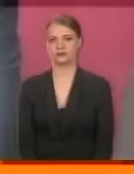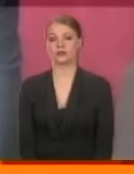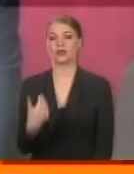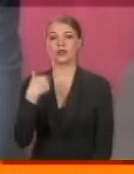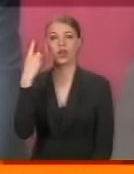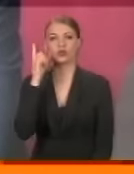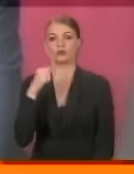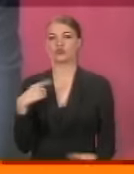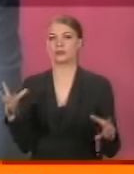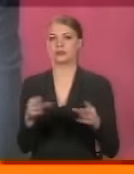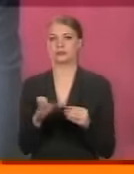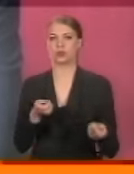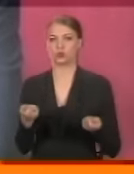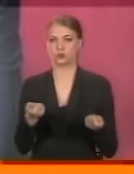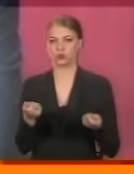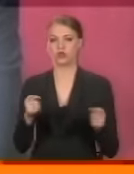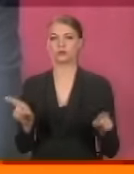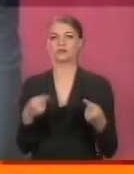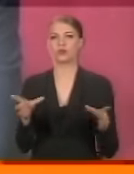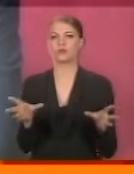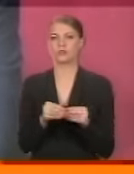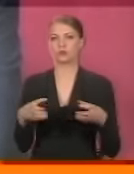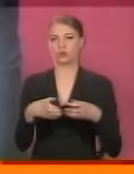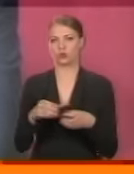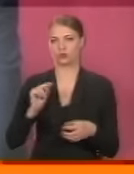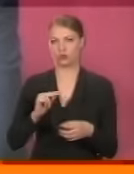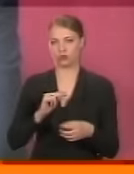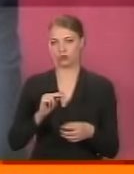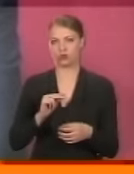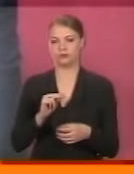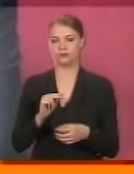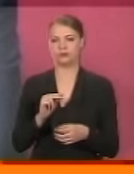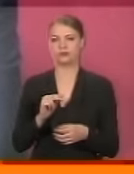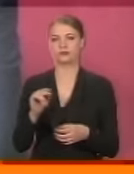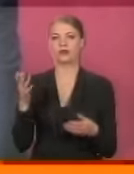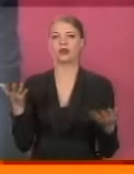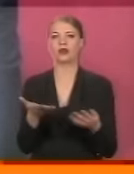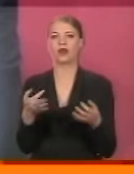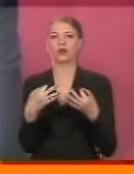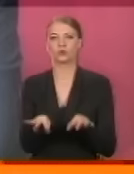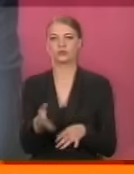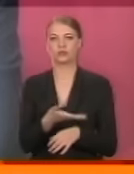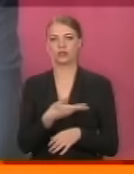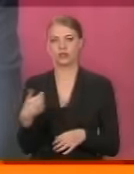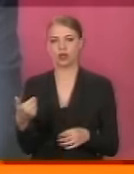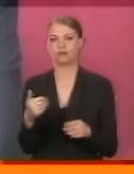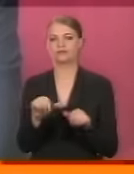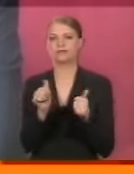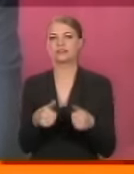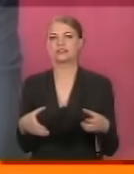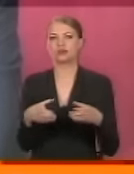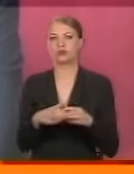Я думаю, що ми спільно з урядом створимо спільну групу робочу, яка дозволить нам